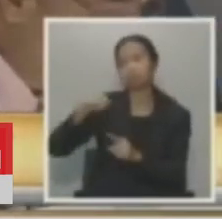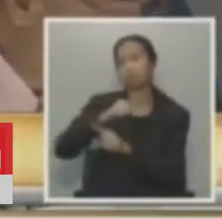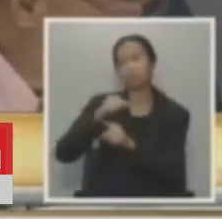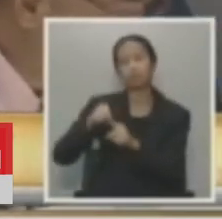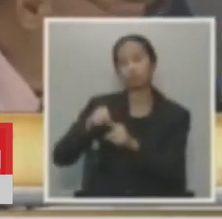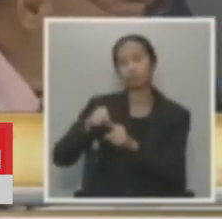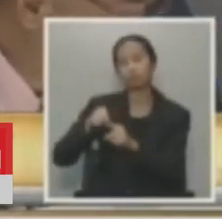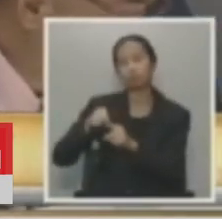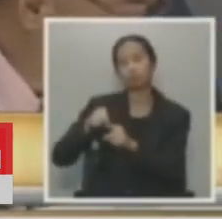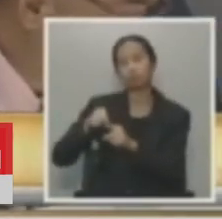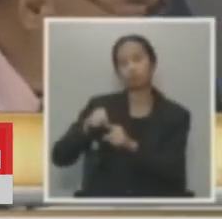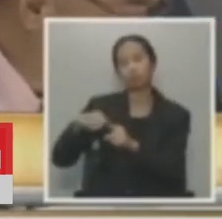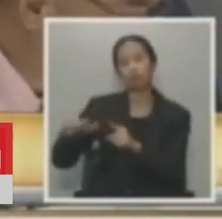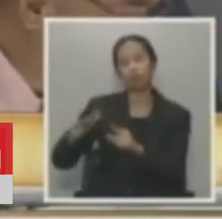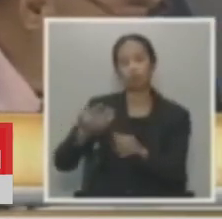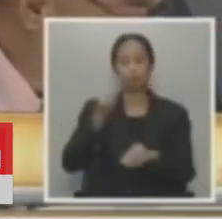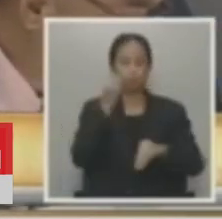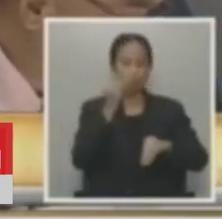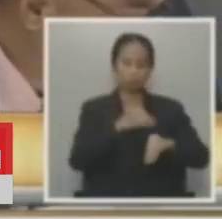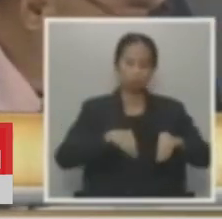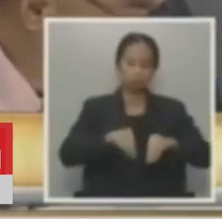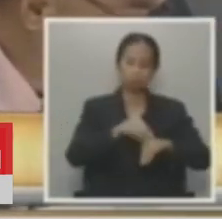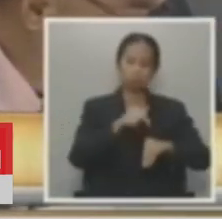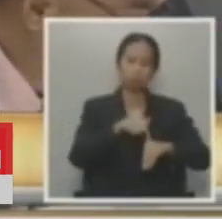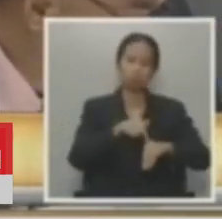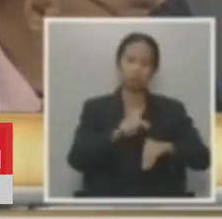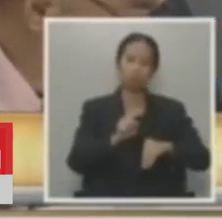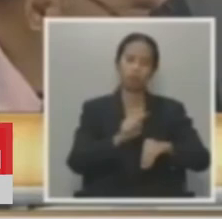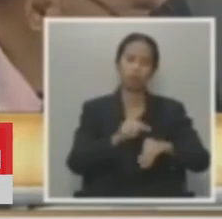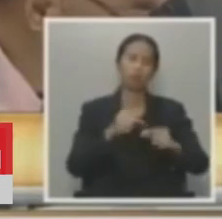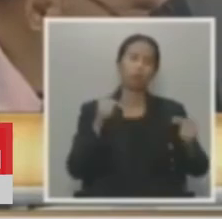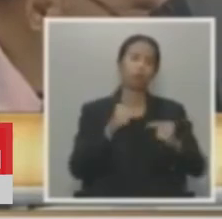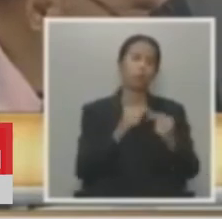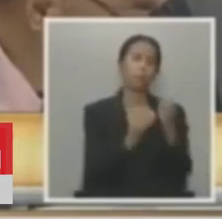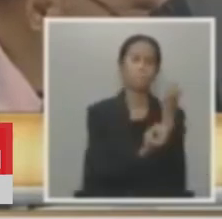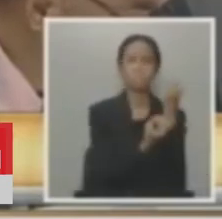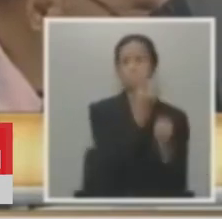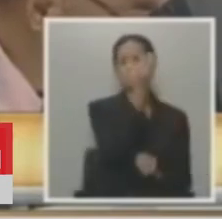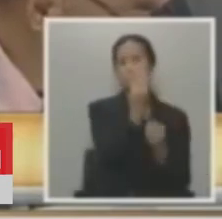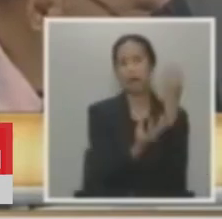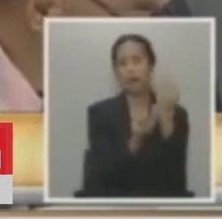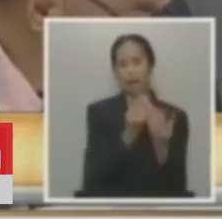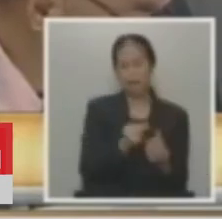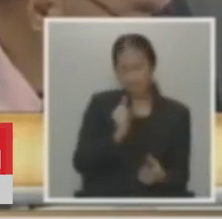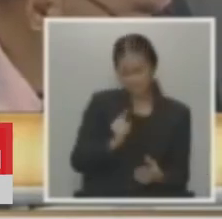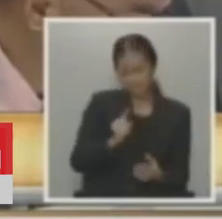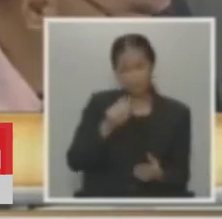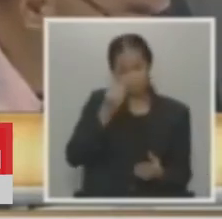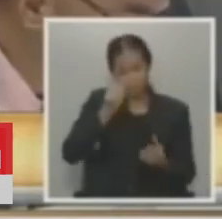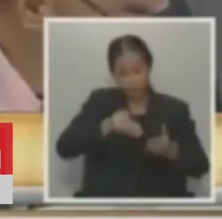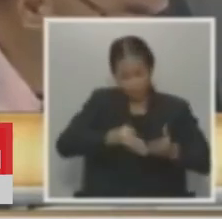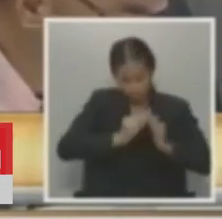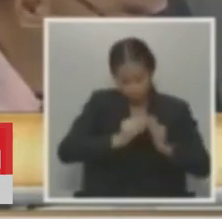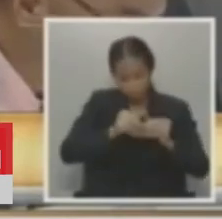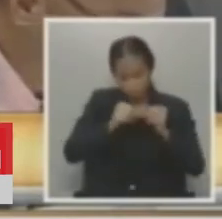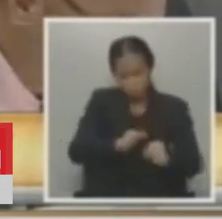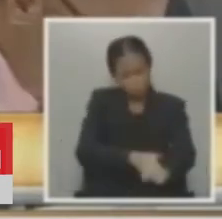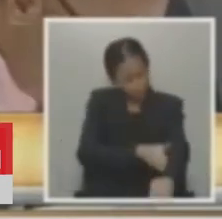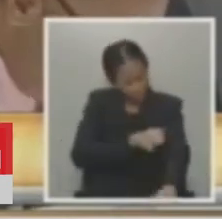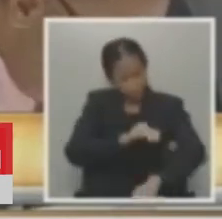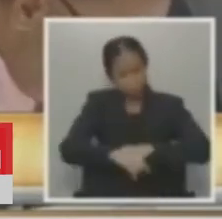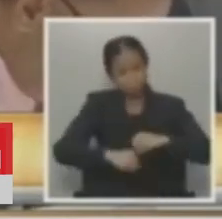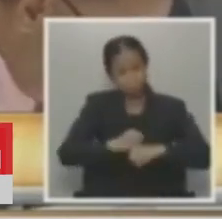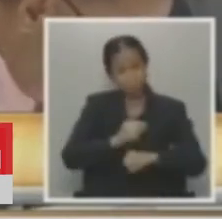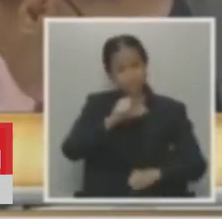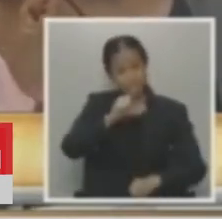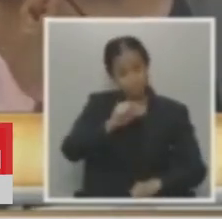อกนั้นบางหมู่บ้านยังเป็นเขตอุทยานอยู่ทั้งที่ตั้งบ้านมาแล้ว10 20ปี30